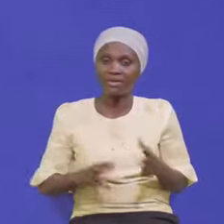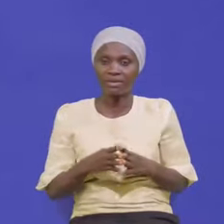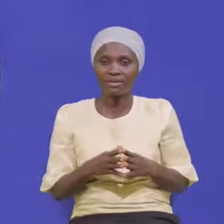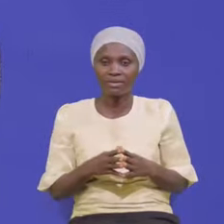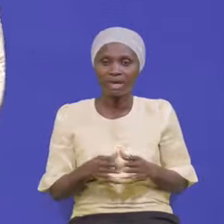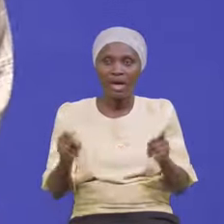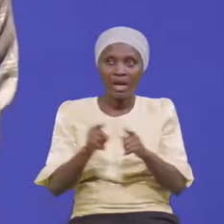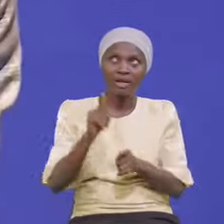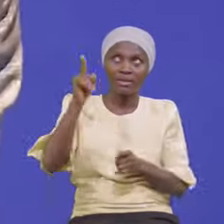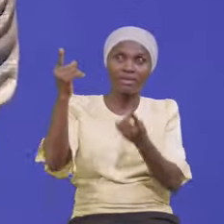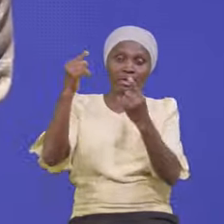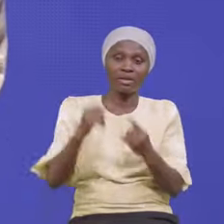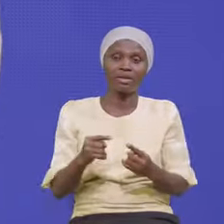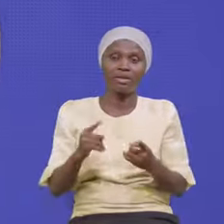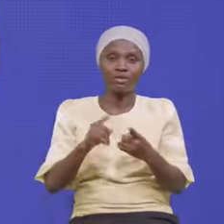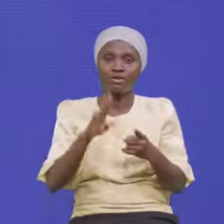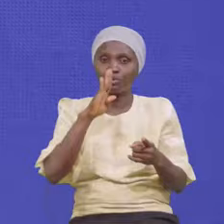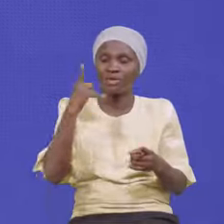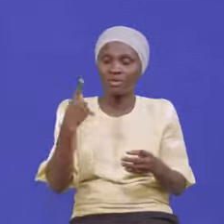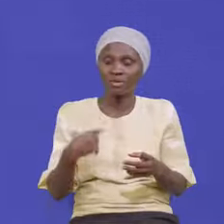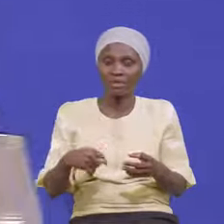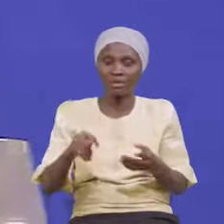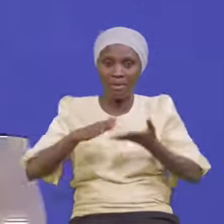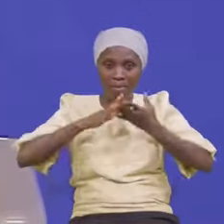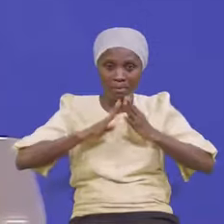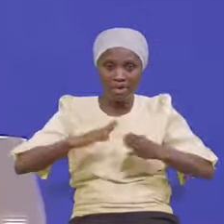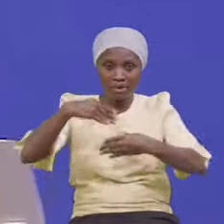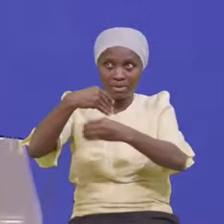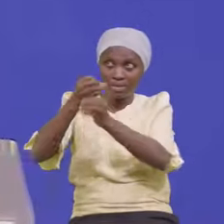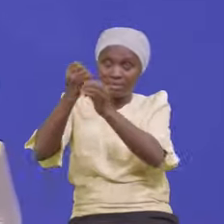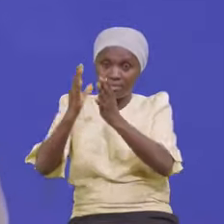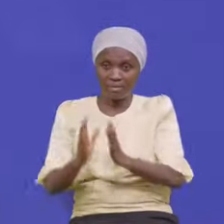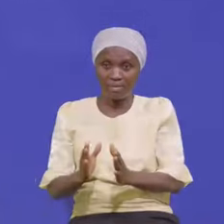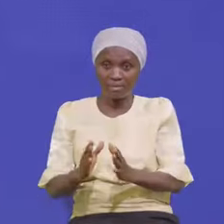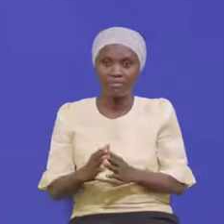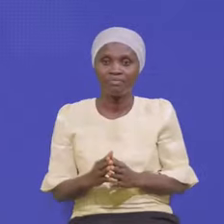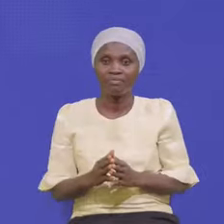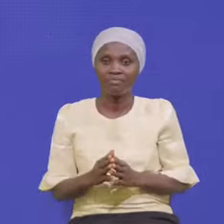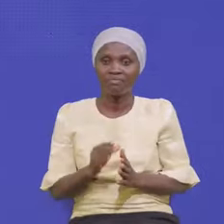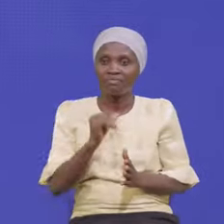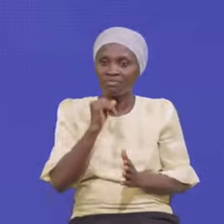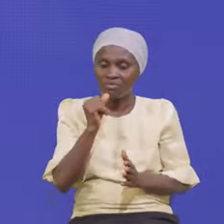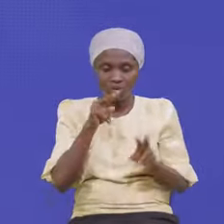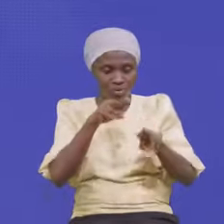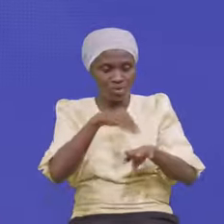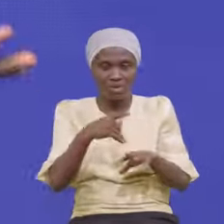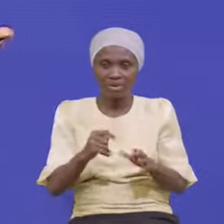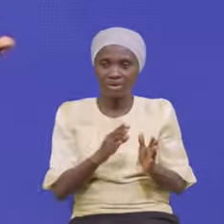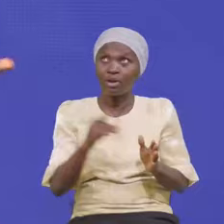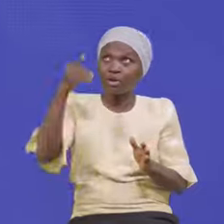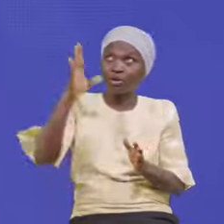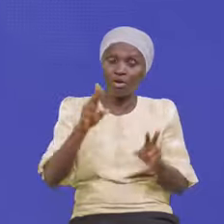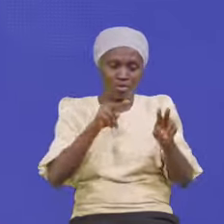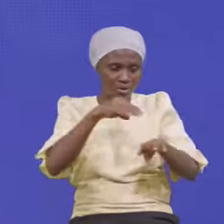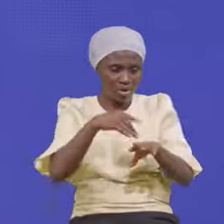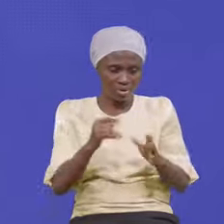as he came to be the mediator, ఆయన మధ్యవర్తిగా ఉండడానికి వచ్చినప్పుడు, God looks at the plan, దేవుడు ఆ ప్రణాళికను చూశాడు, God